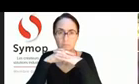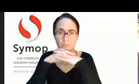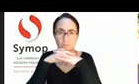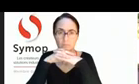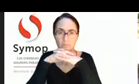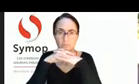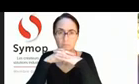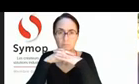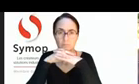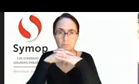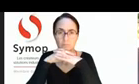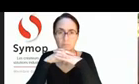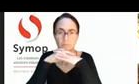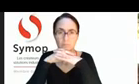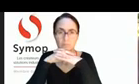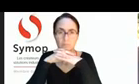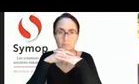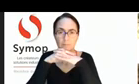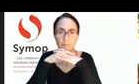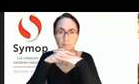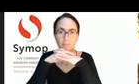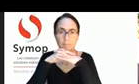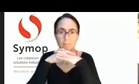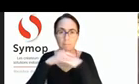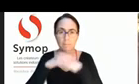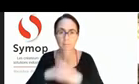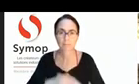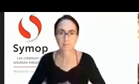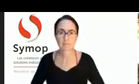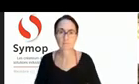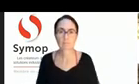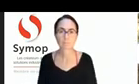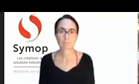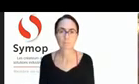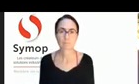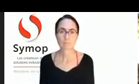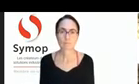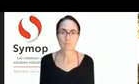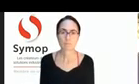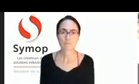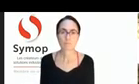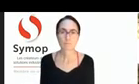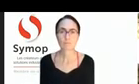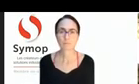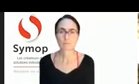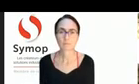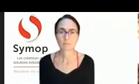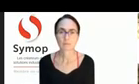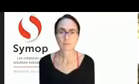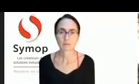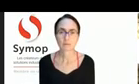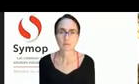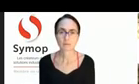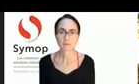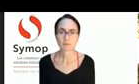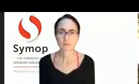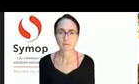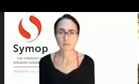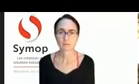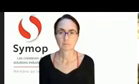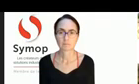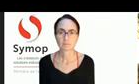problème sans avoir à faire appel à un technicien de maintenance ou bien à l'équipementier, Et là, en l'occurrence, dans notre cas, on